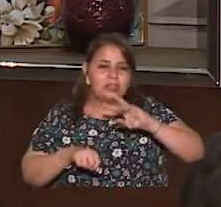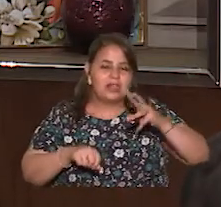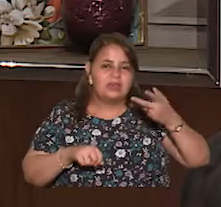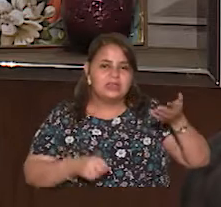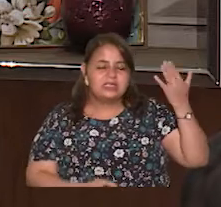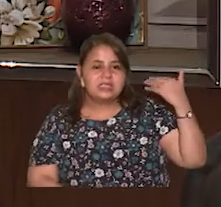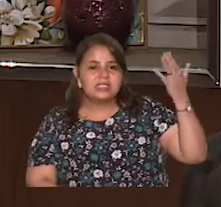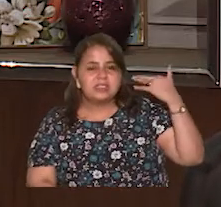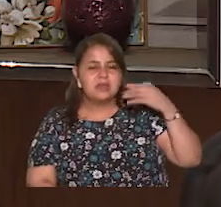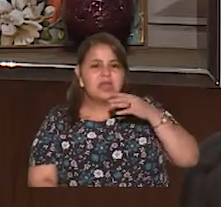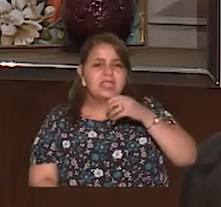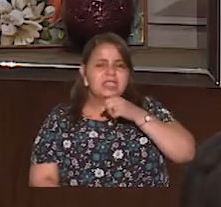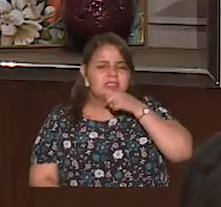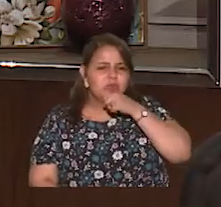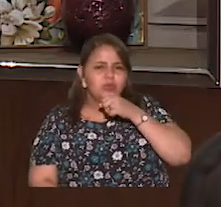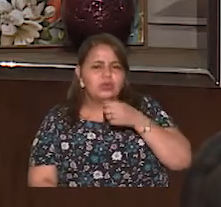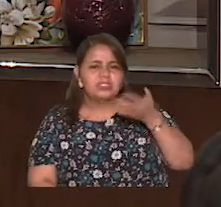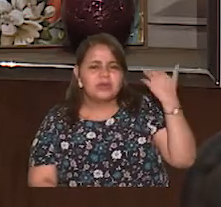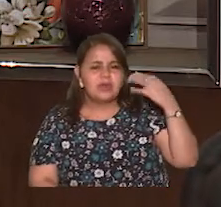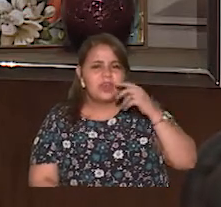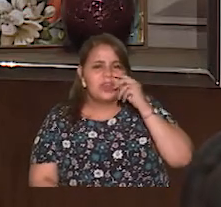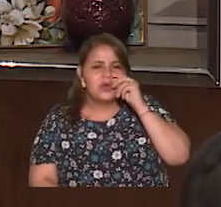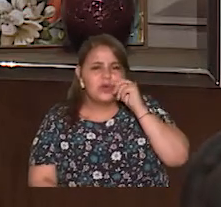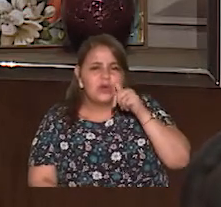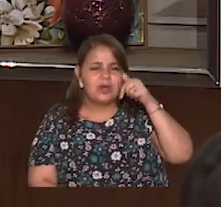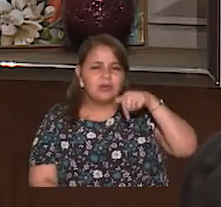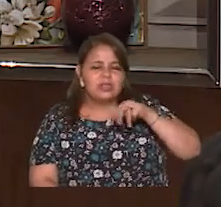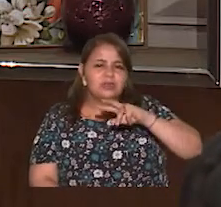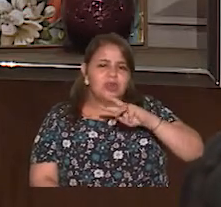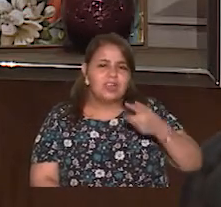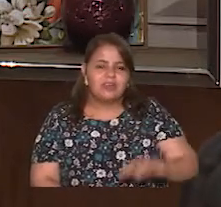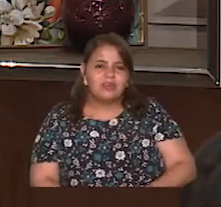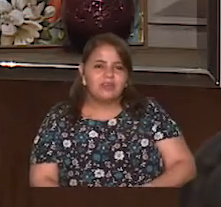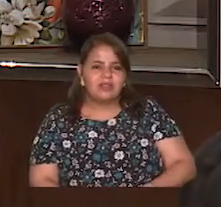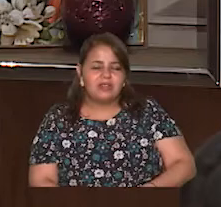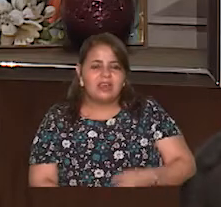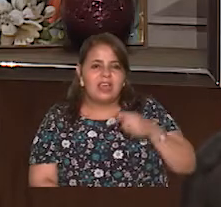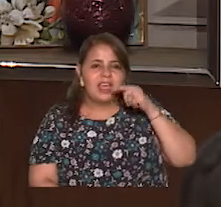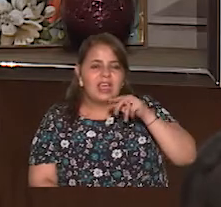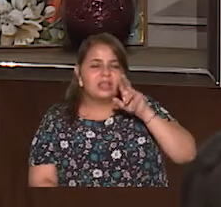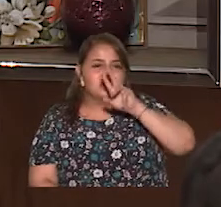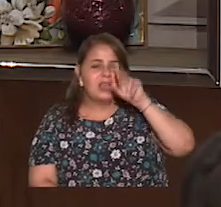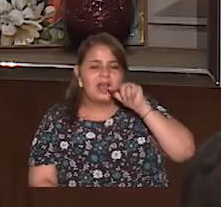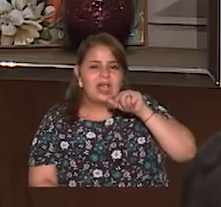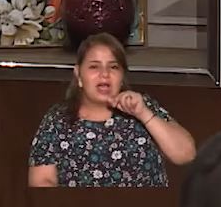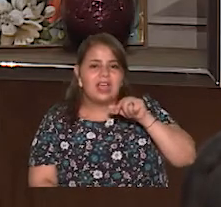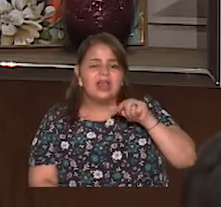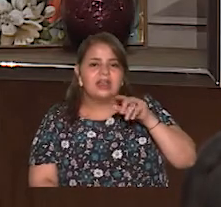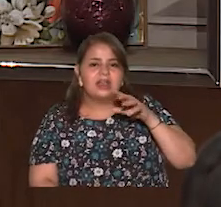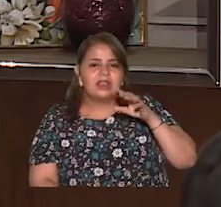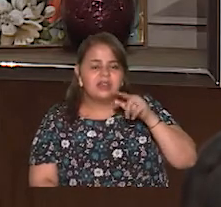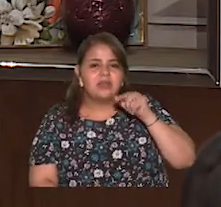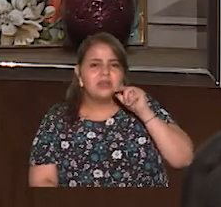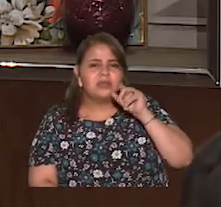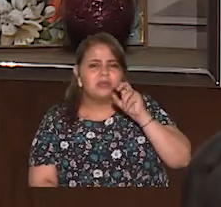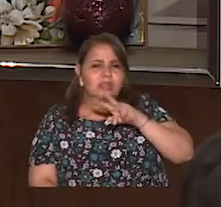زمان في جدودنا كان شايفين الرجوله مختلفه عن دلوقتي، هل بتختلف باختلاف البيئه والثقافه؟